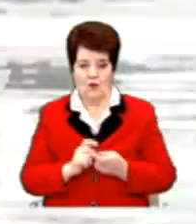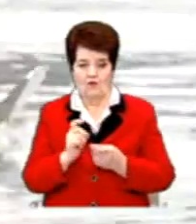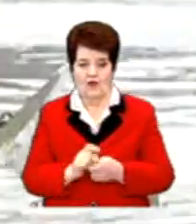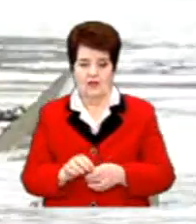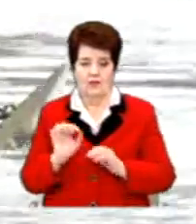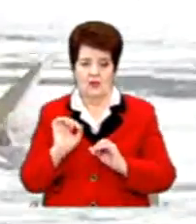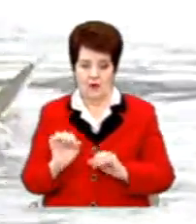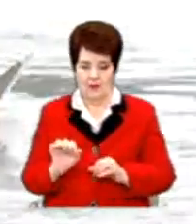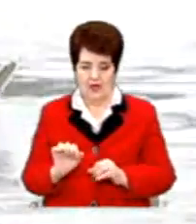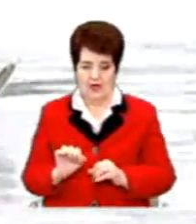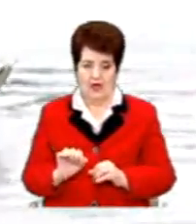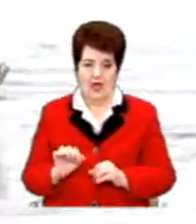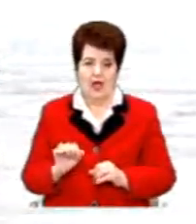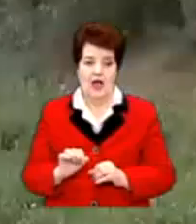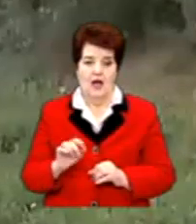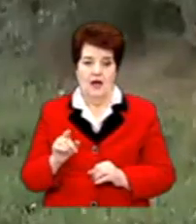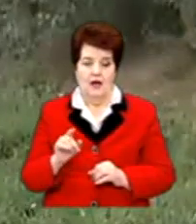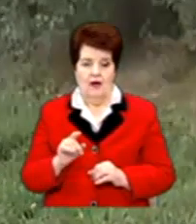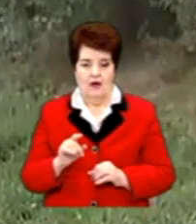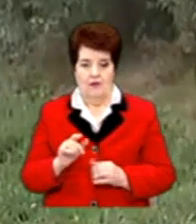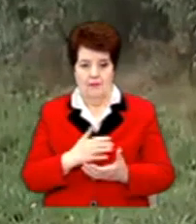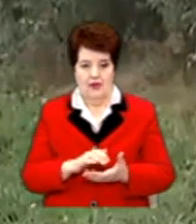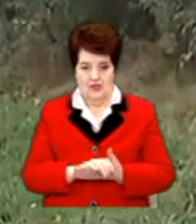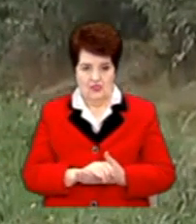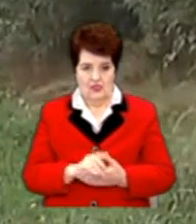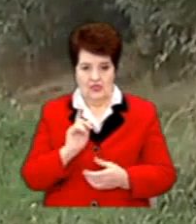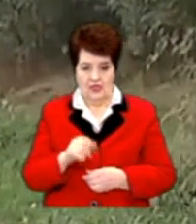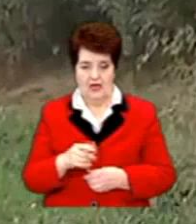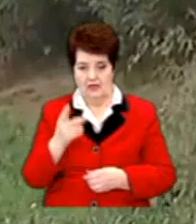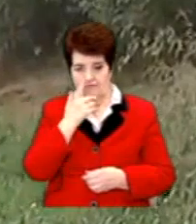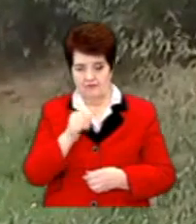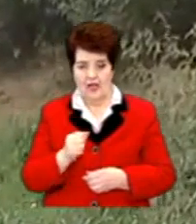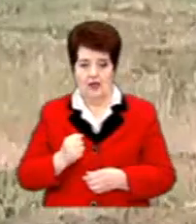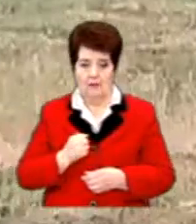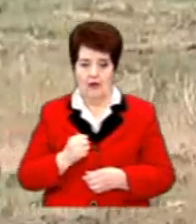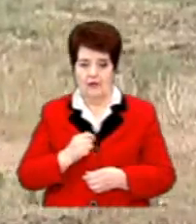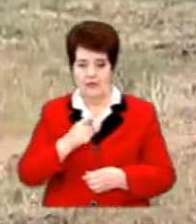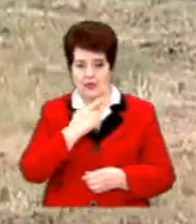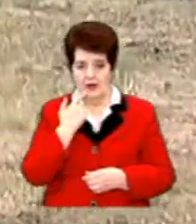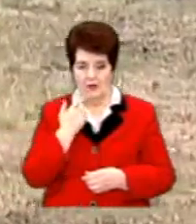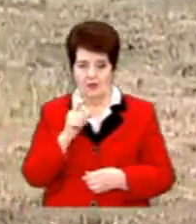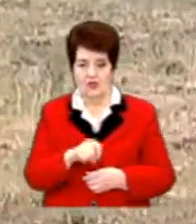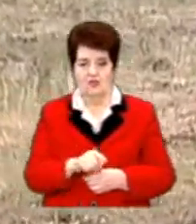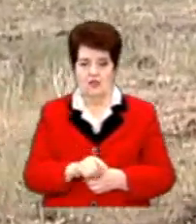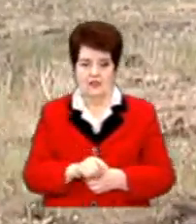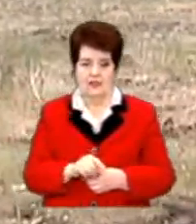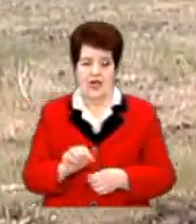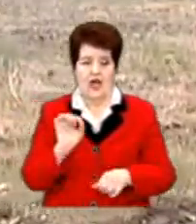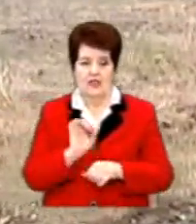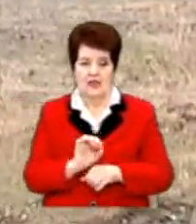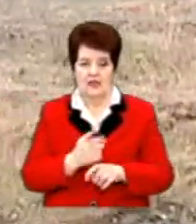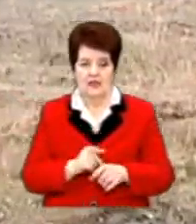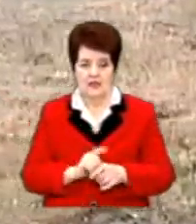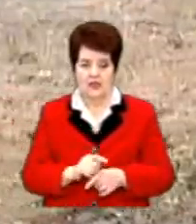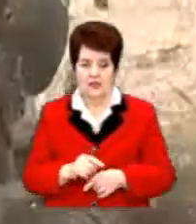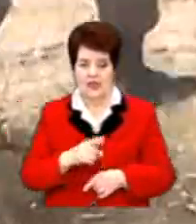apărarea păcii. Am încheiat citatul. Mișcarea Unire declară că tocmai armata Federației Ruse a fost cea care a declanșat acest război și nu a